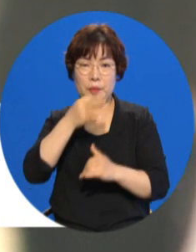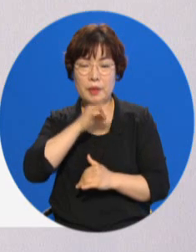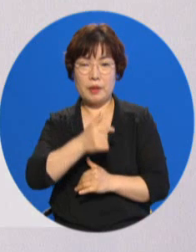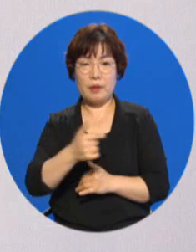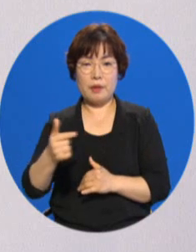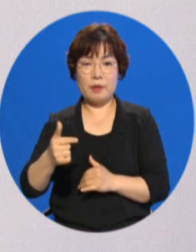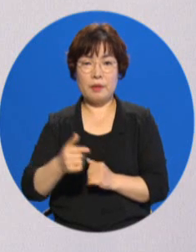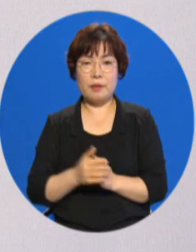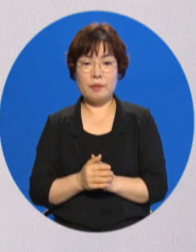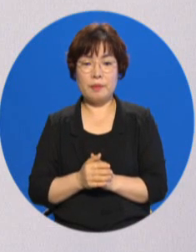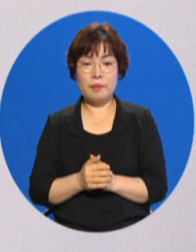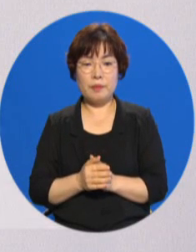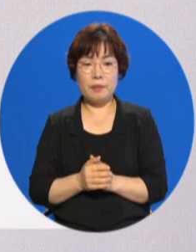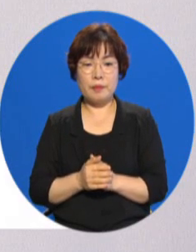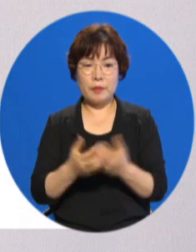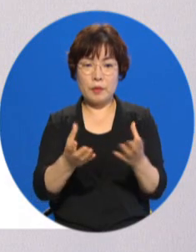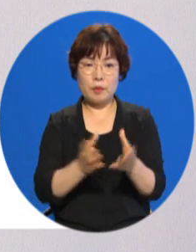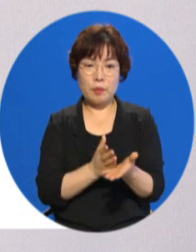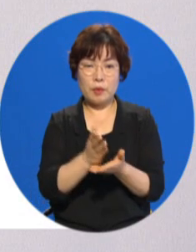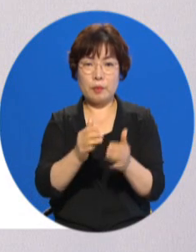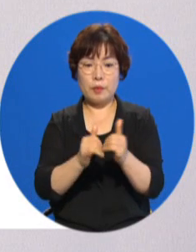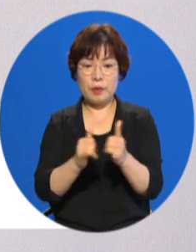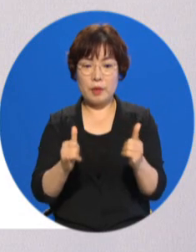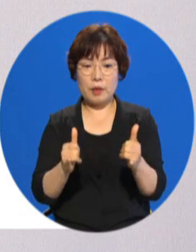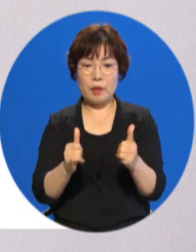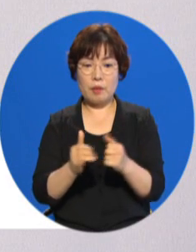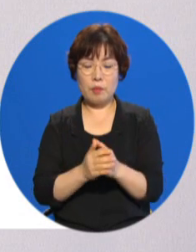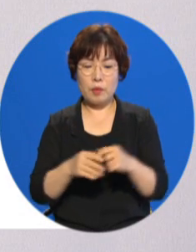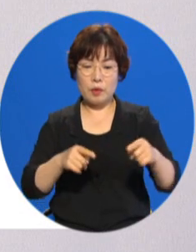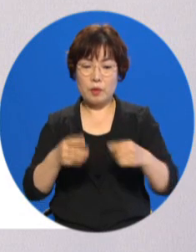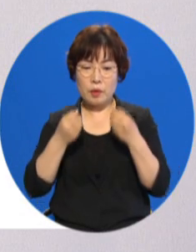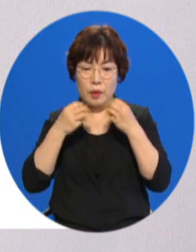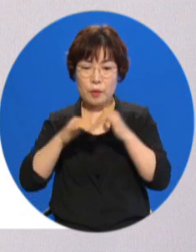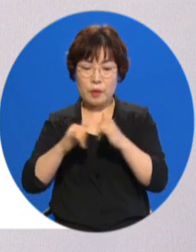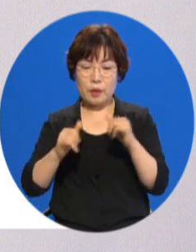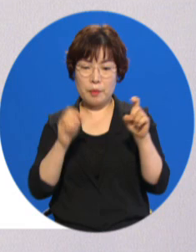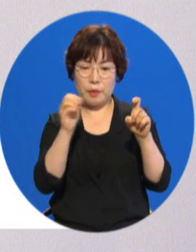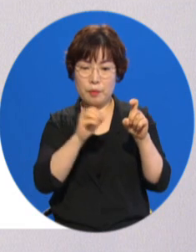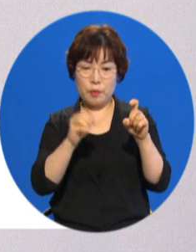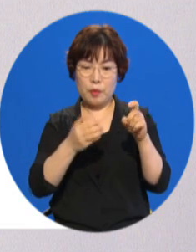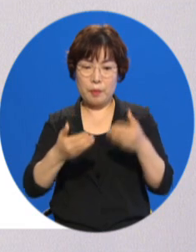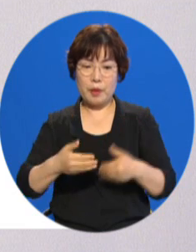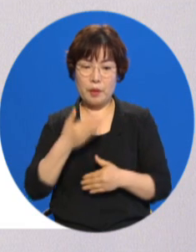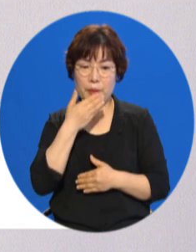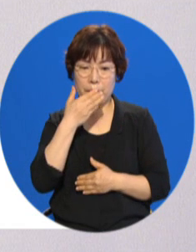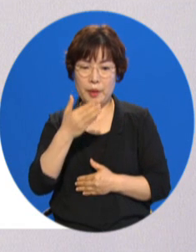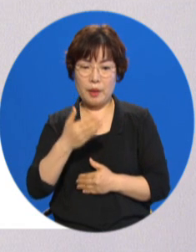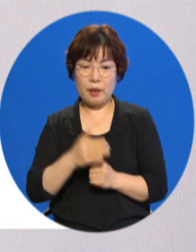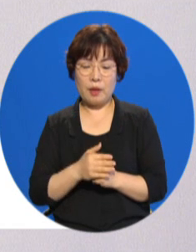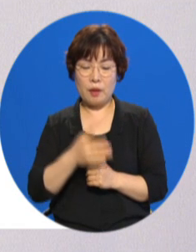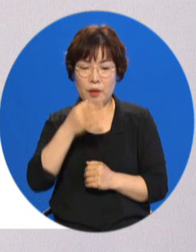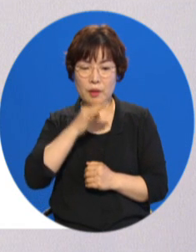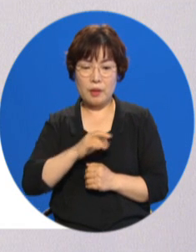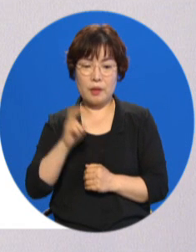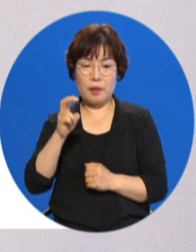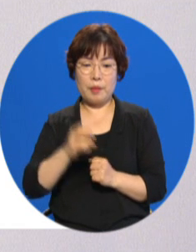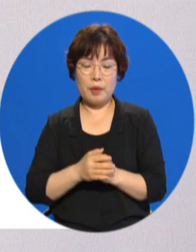조건입니다. 인지도가 있는 사람이 나올 경우에 이제 정치 신인 가산점 10%를 받을 수 있으니까